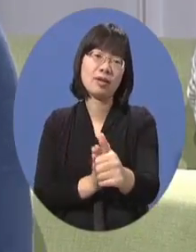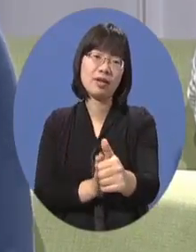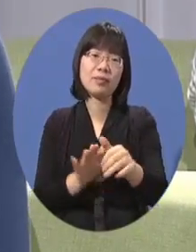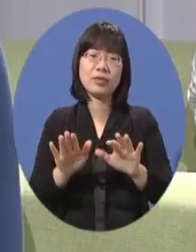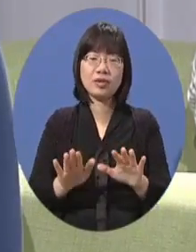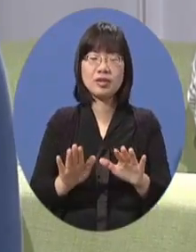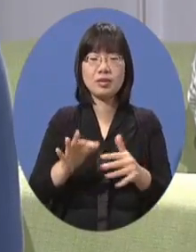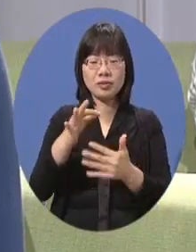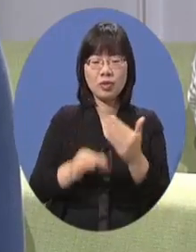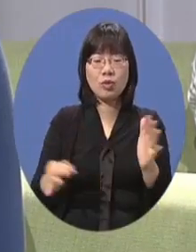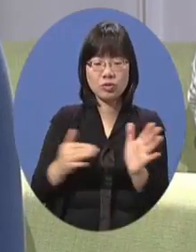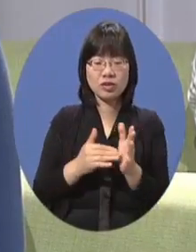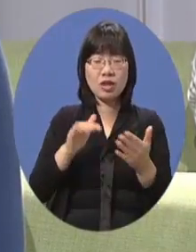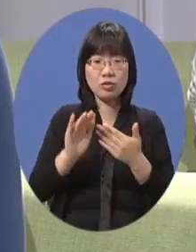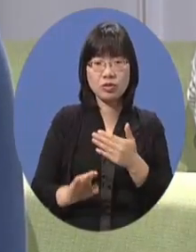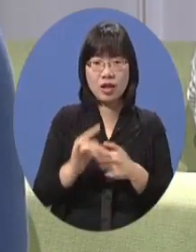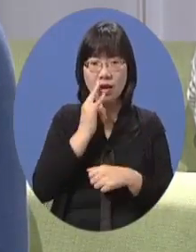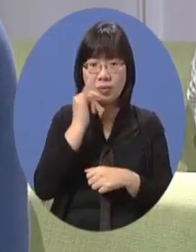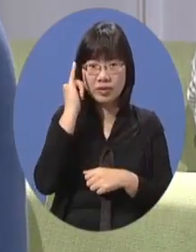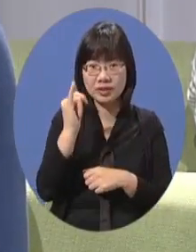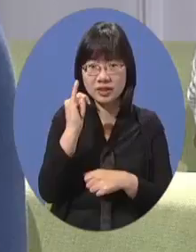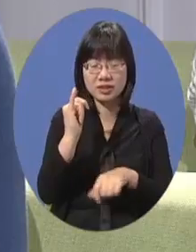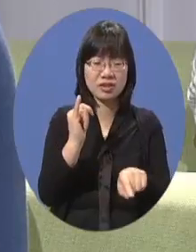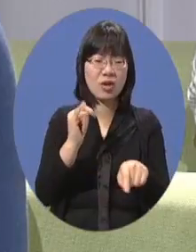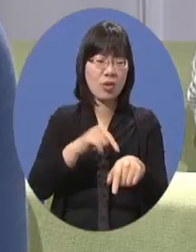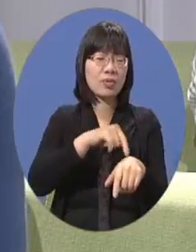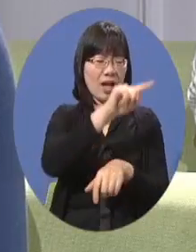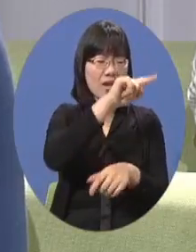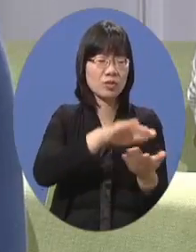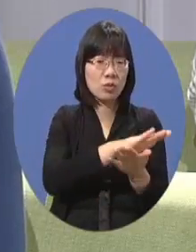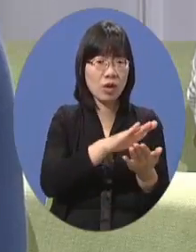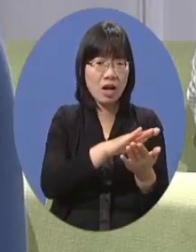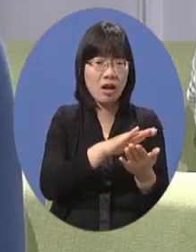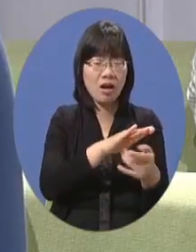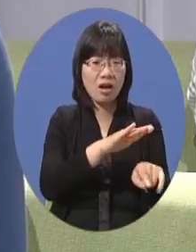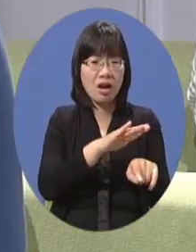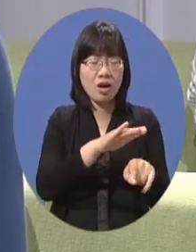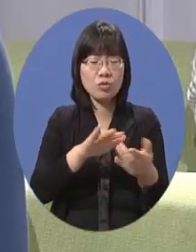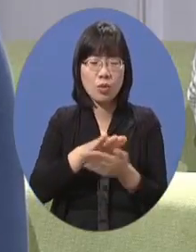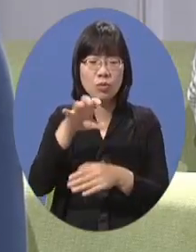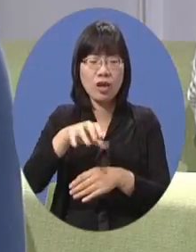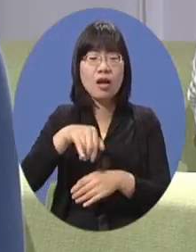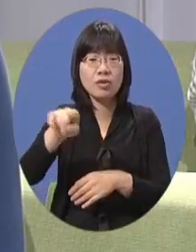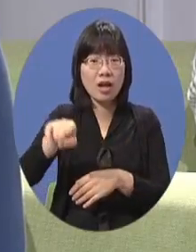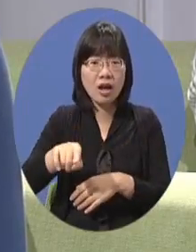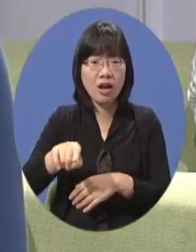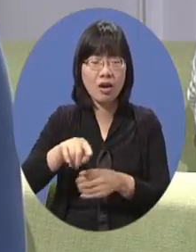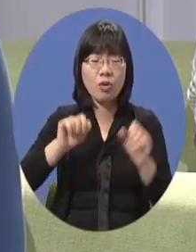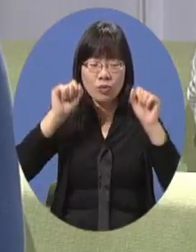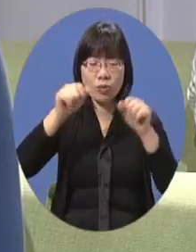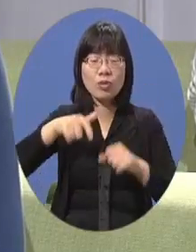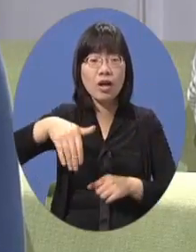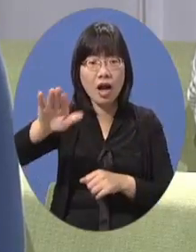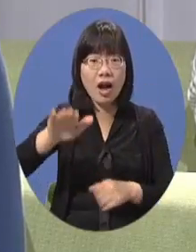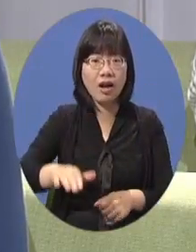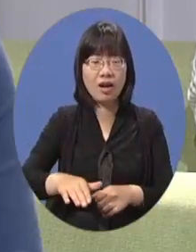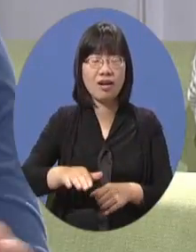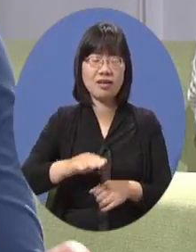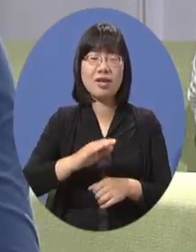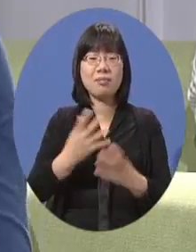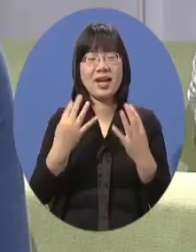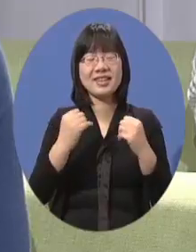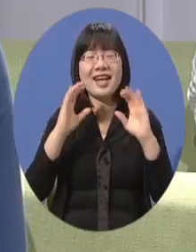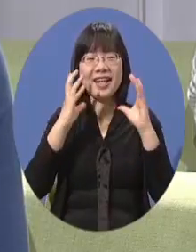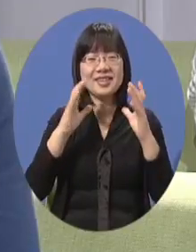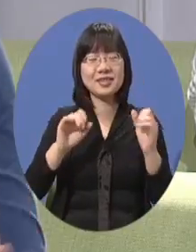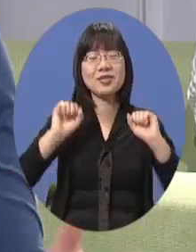이 프로그램이 끝난 후에 어머님들이 야 좀 나가 놀아라. 놀이터 좀 갔다 와. 운동장에 나가. 라고 좀 하셔서 많은